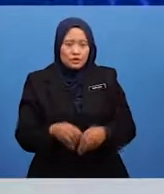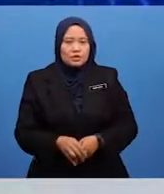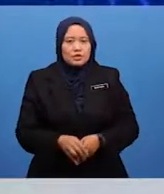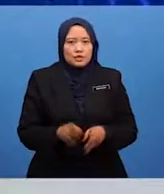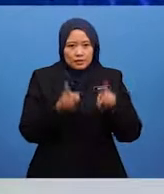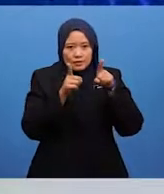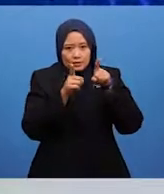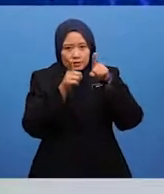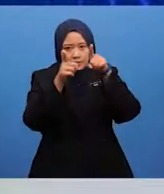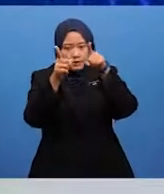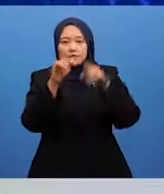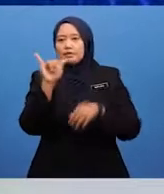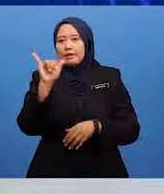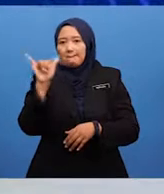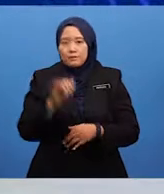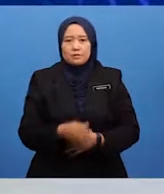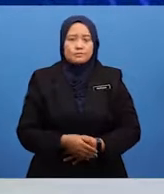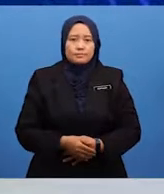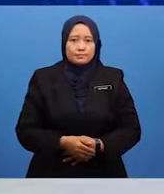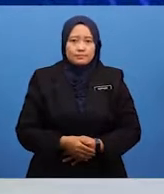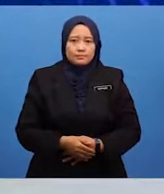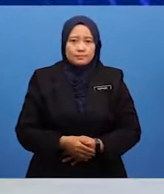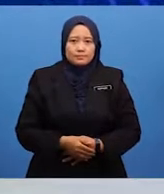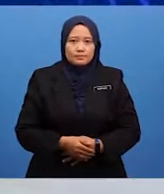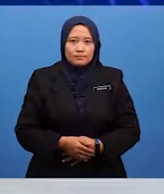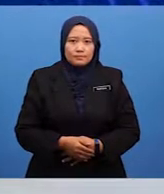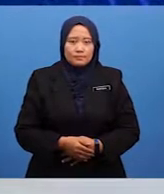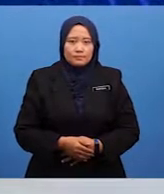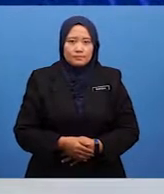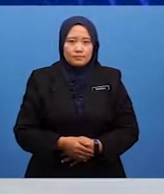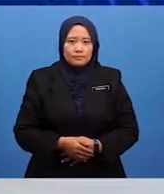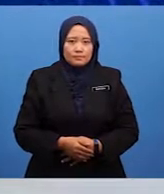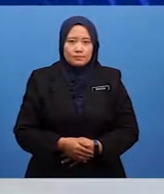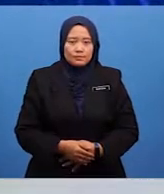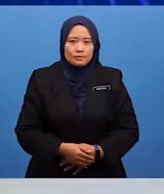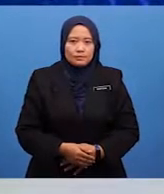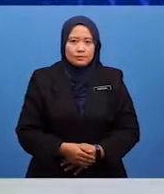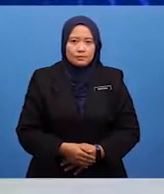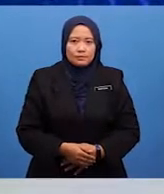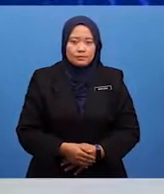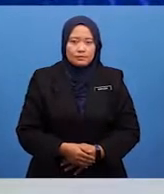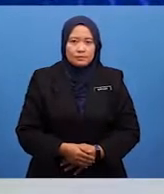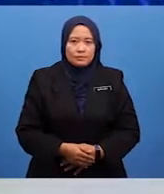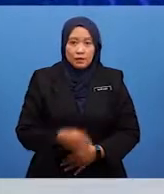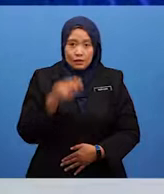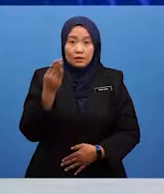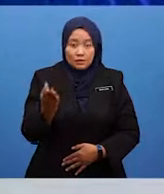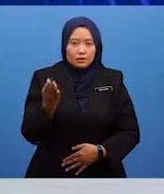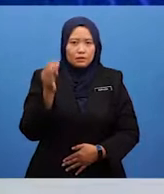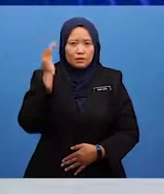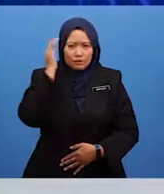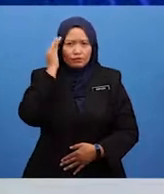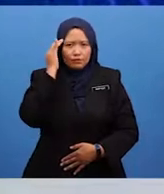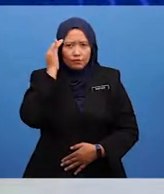lebih baik juga Baiklah pelajar juga hanya saya kira sudah jelas ya jadi adakah anda faham